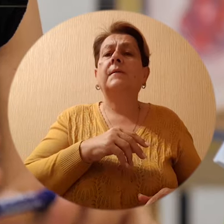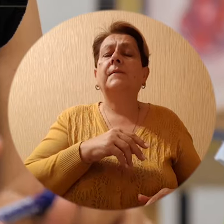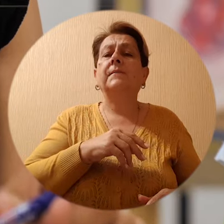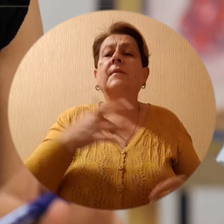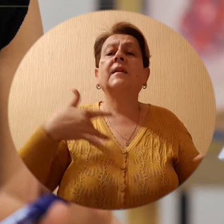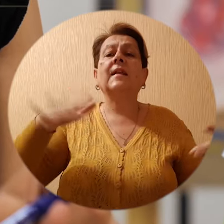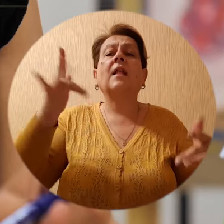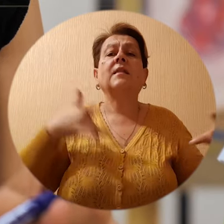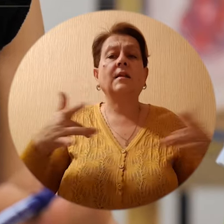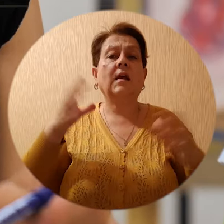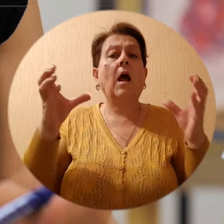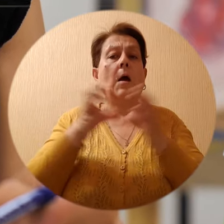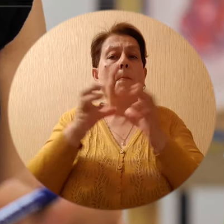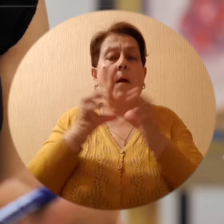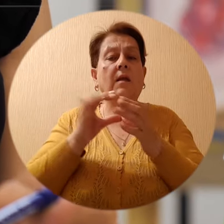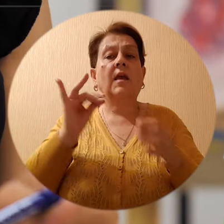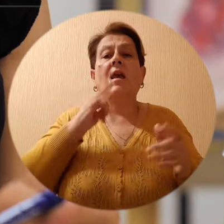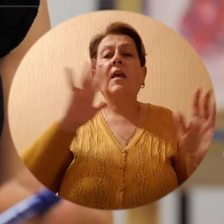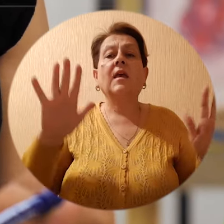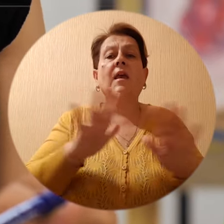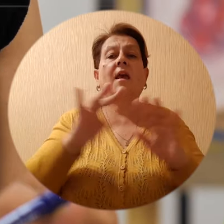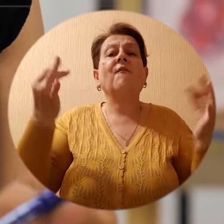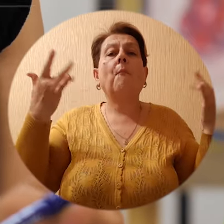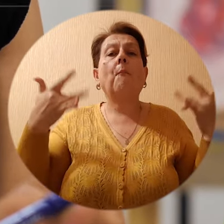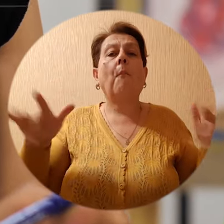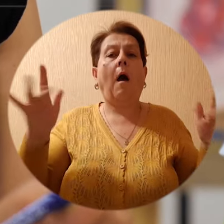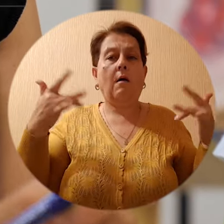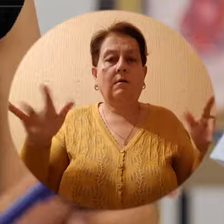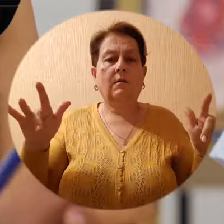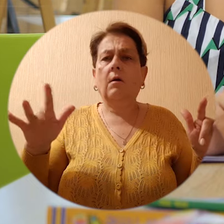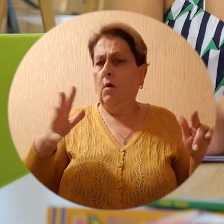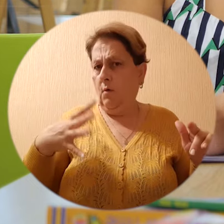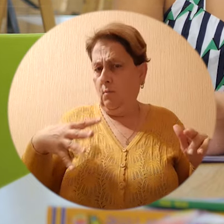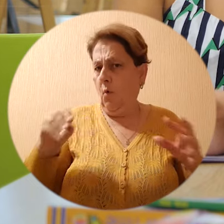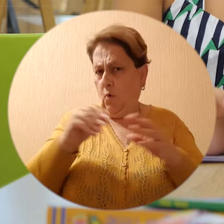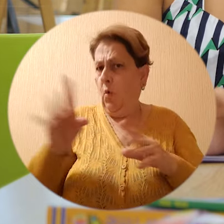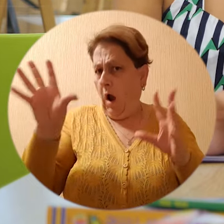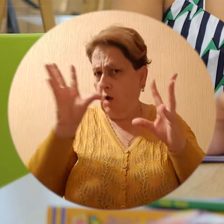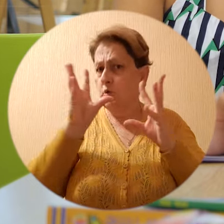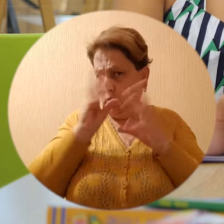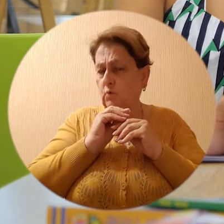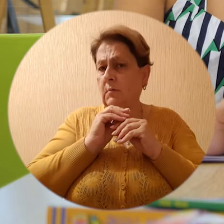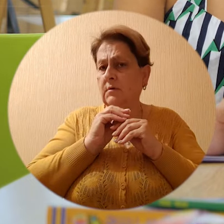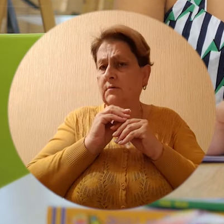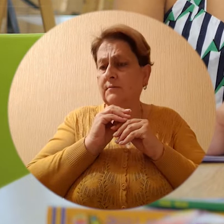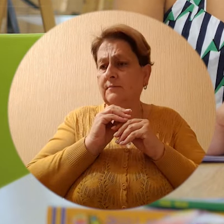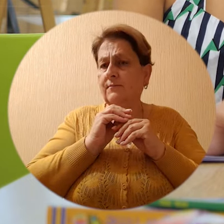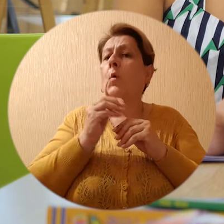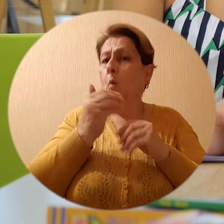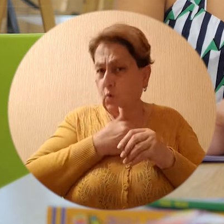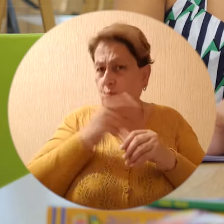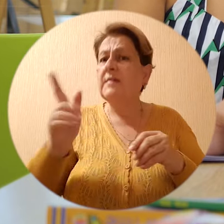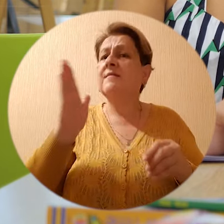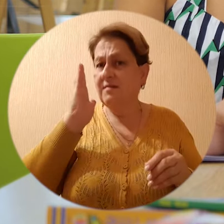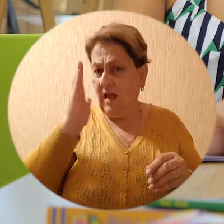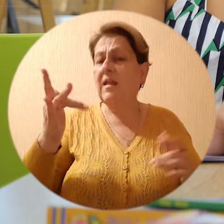գնալ թատերական խմբակ, երգ և պարկ։ Բոլորը միասին հասցնում ես,